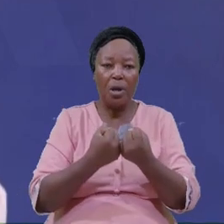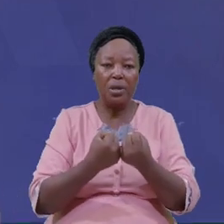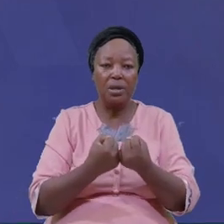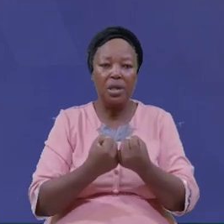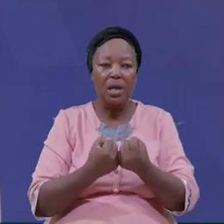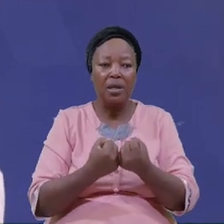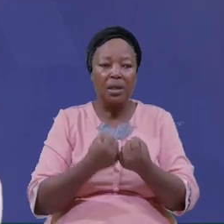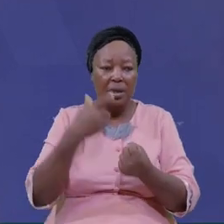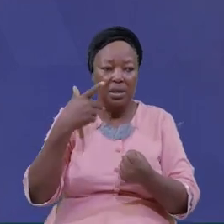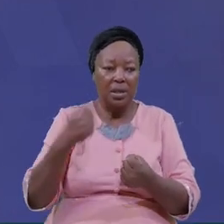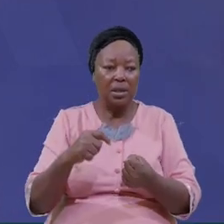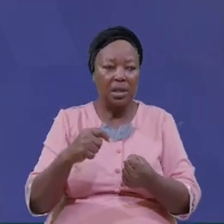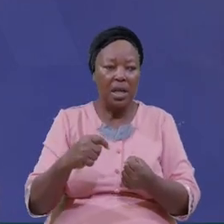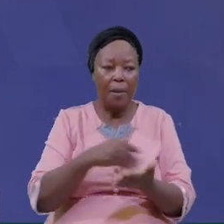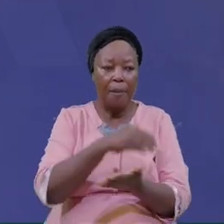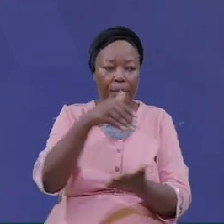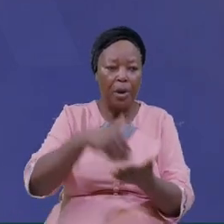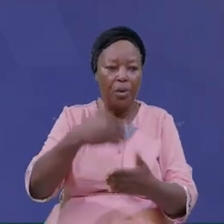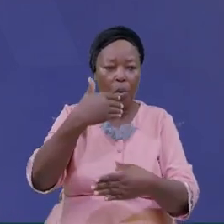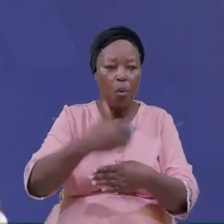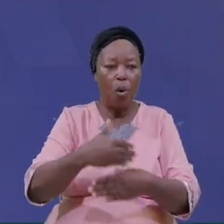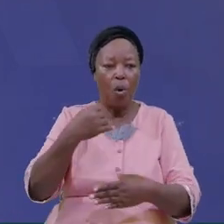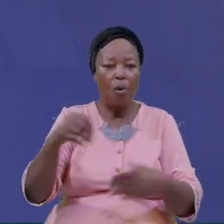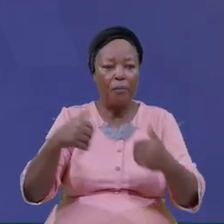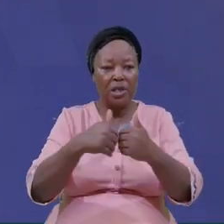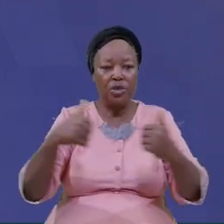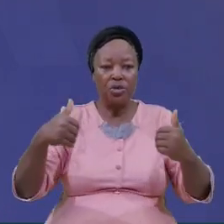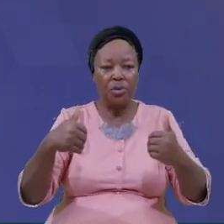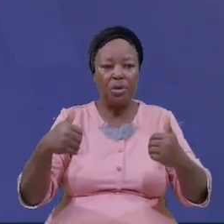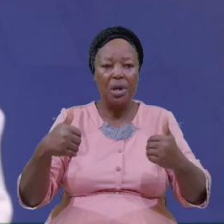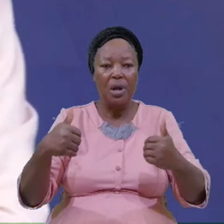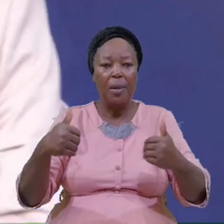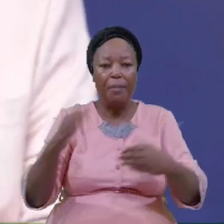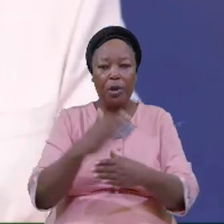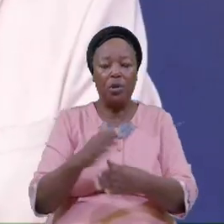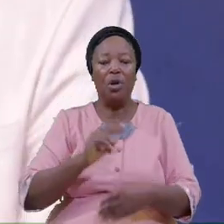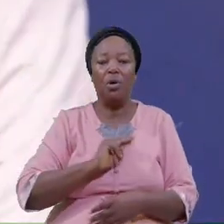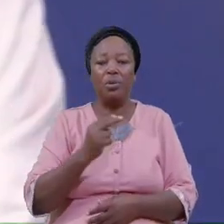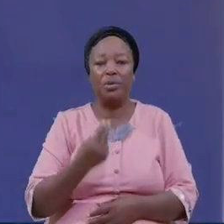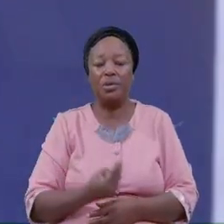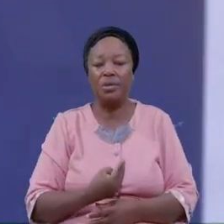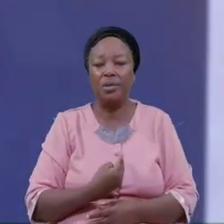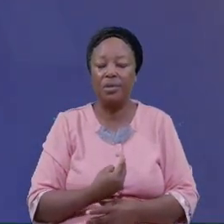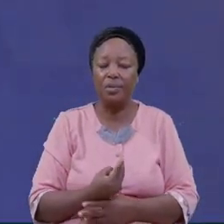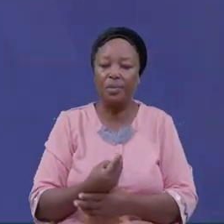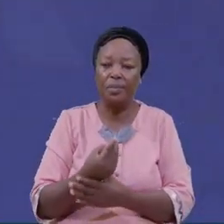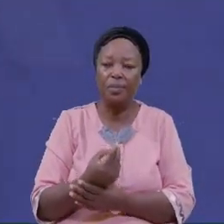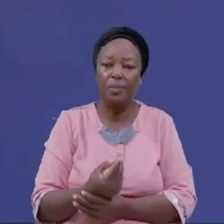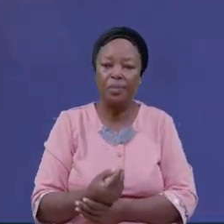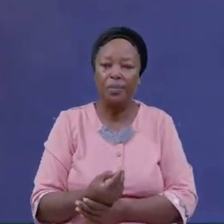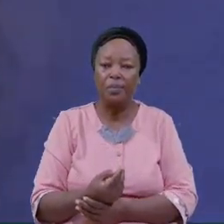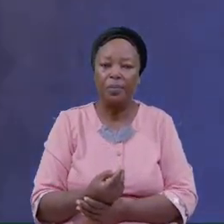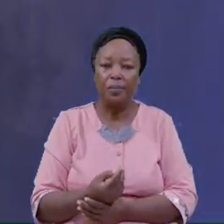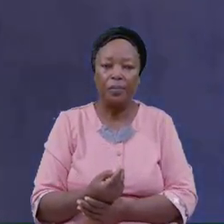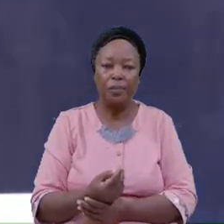the middle wall of partition between us. Et qui a renversé le mur de séparation,